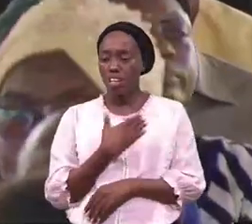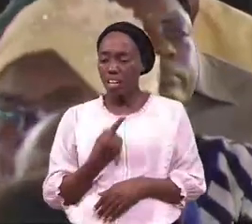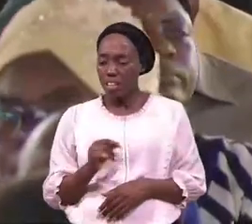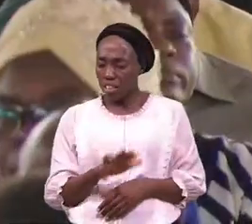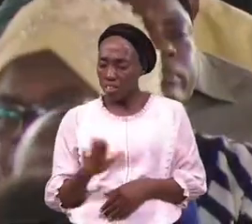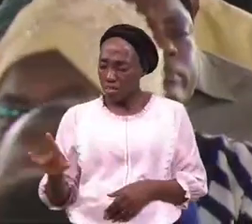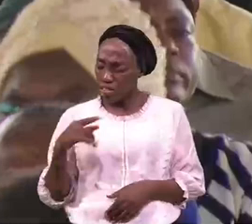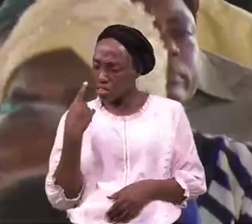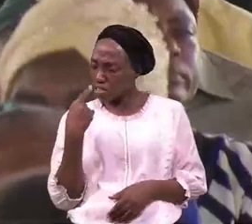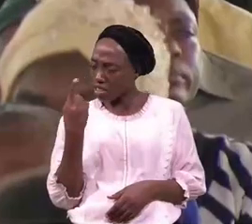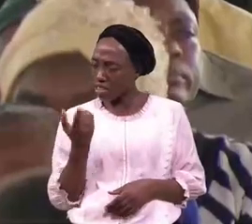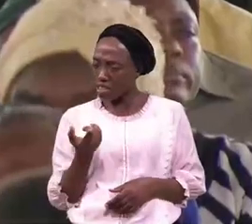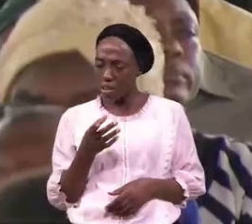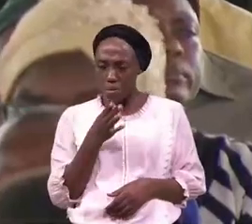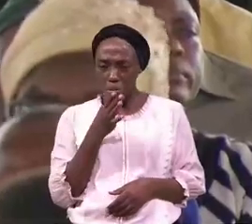Et les enfants disent,